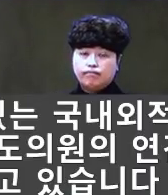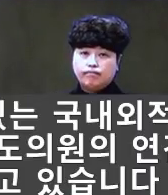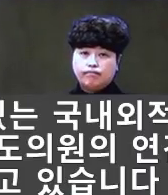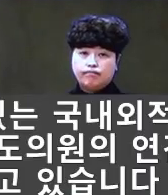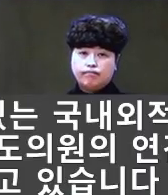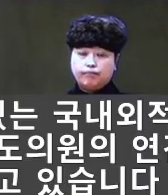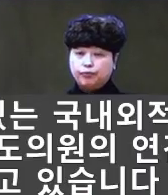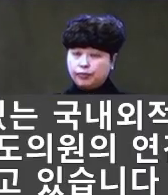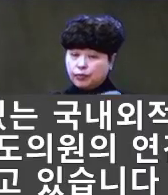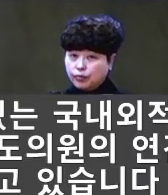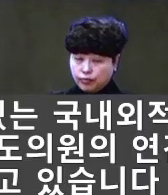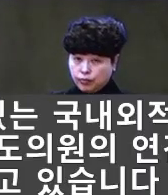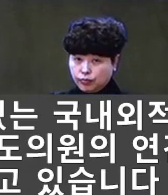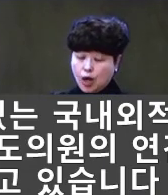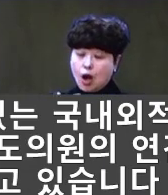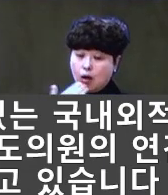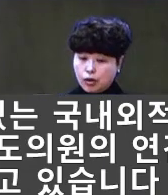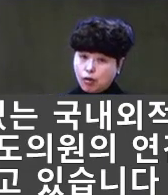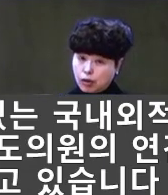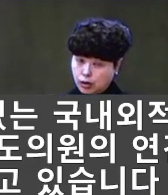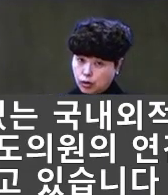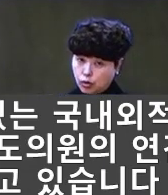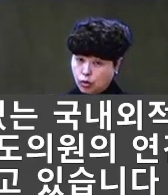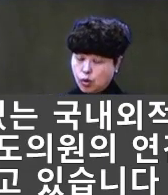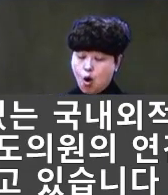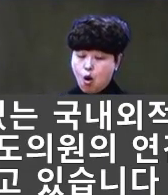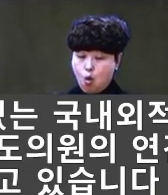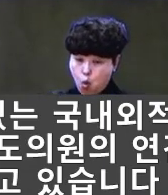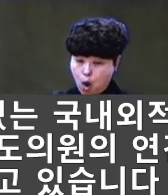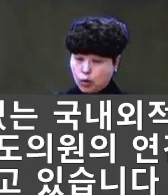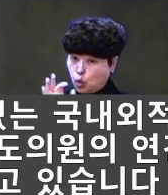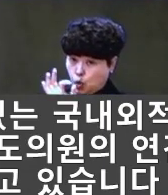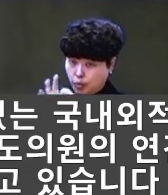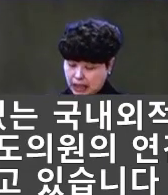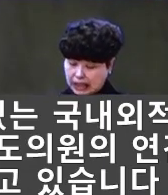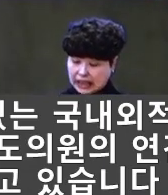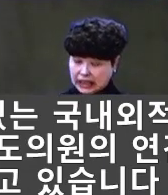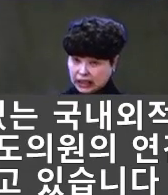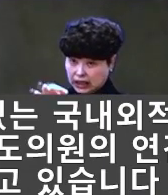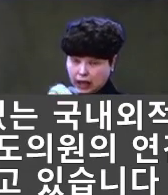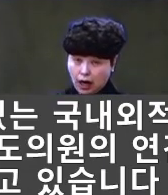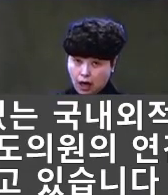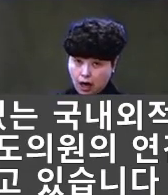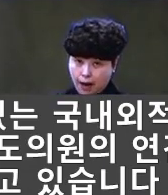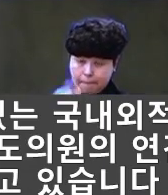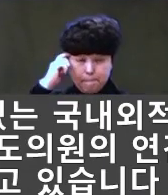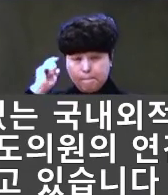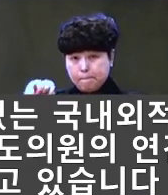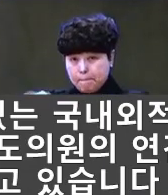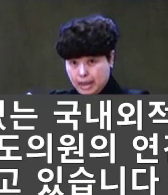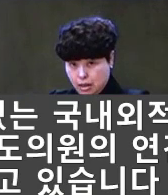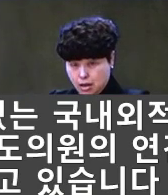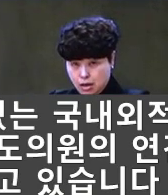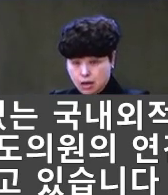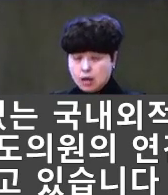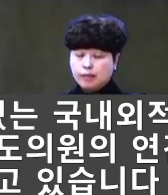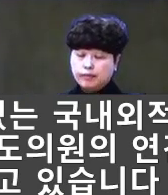첫째, 경기도의 의정활동비 인상에 반대합니다.